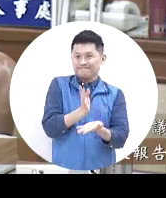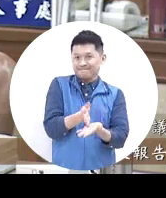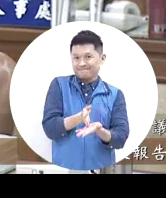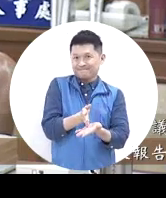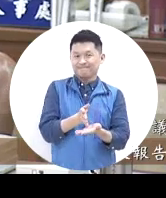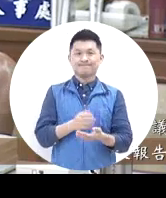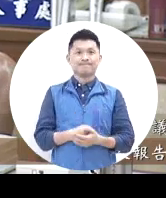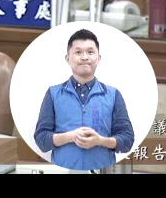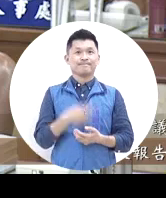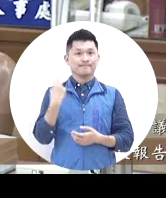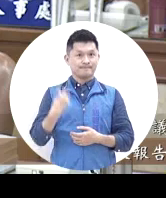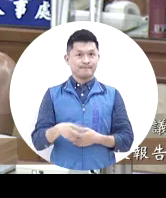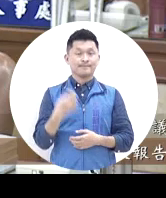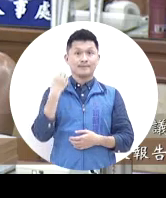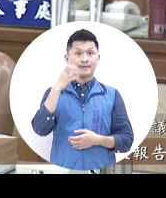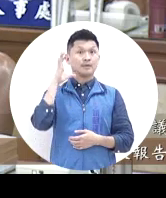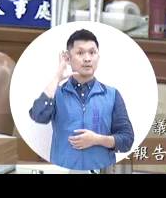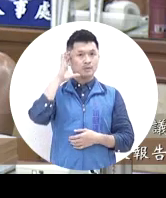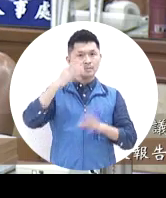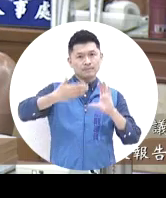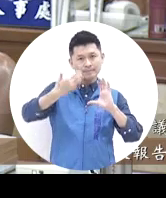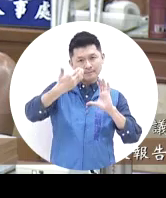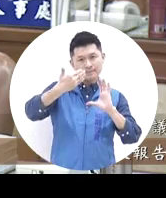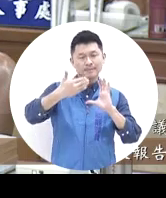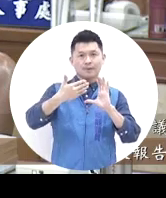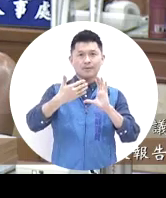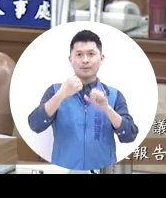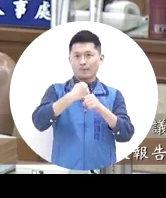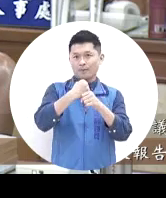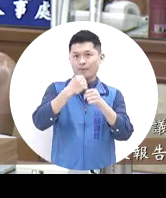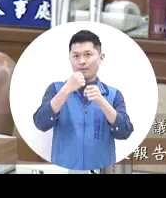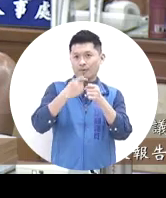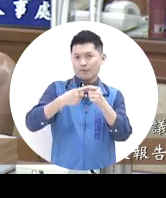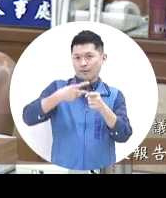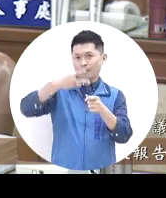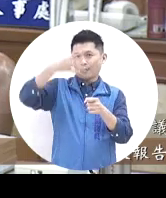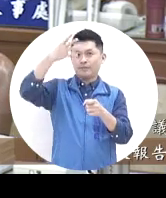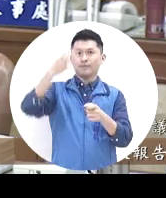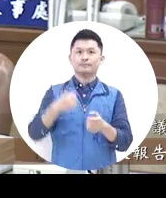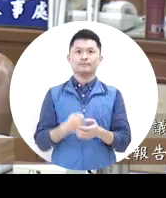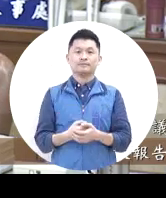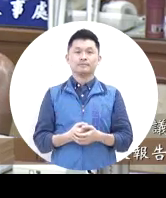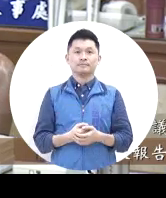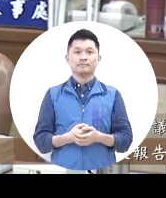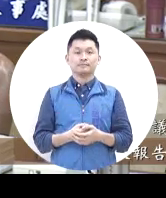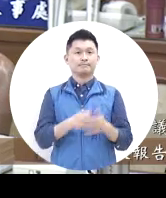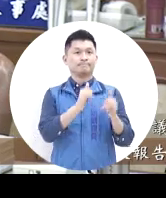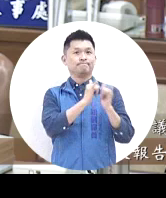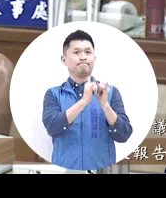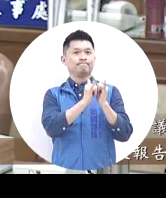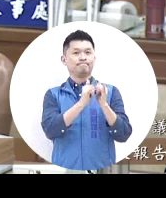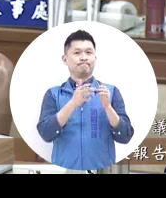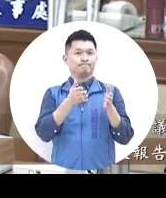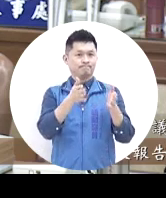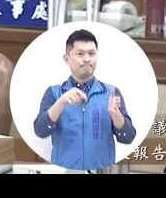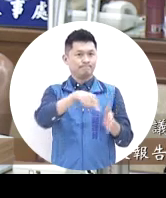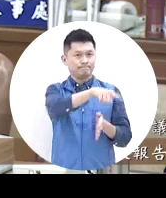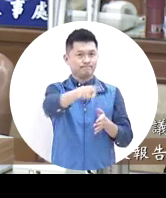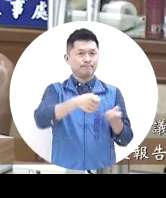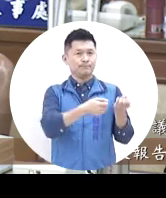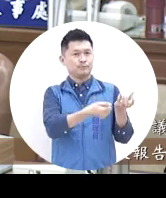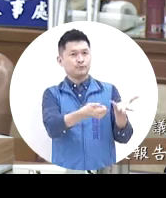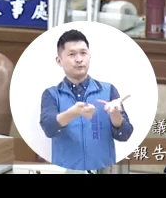是在新闻媒体界一段时间，尤其有大众行销传播管